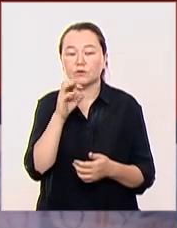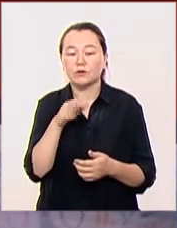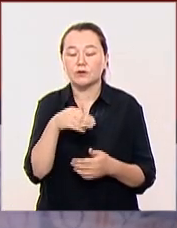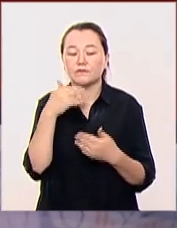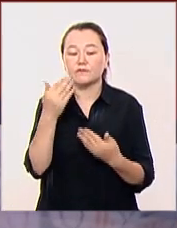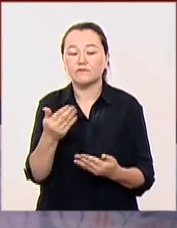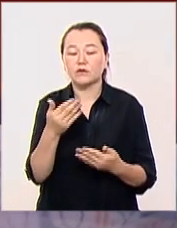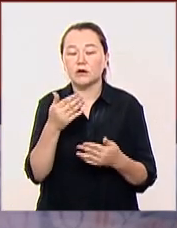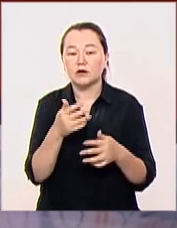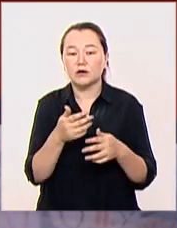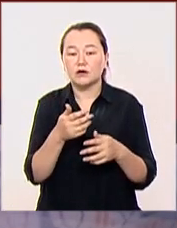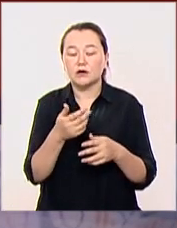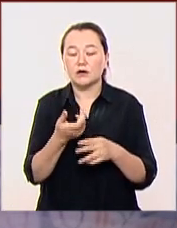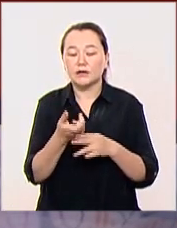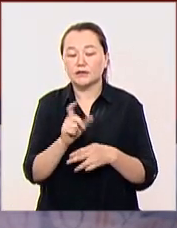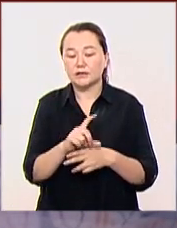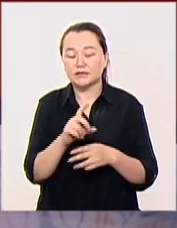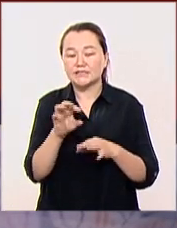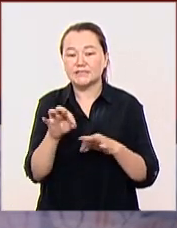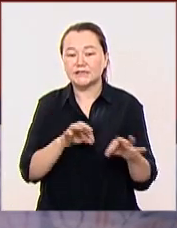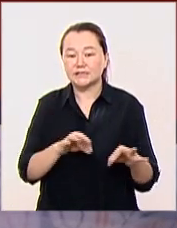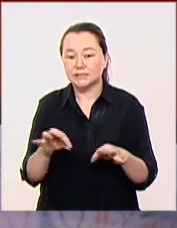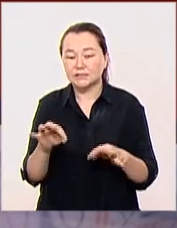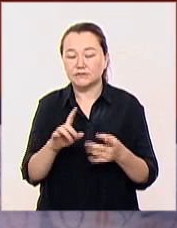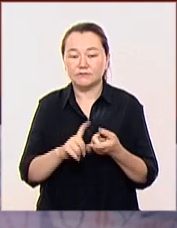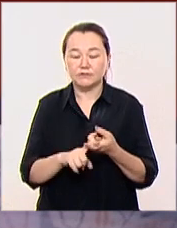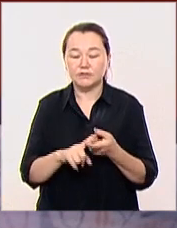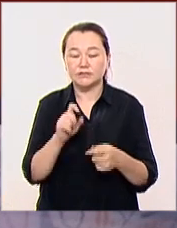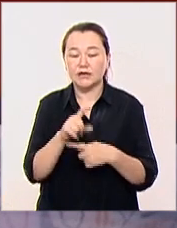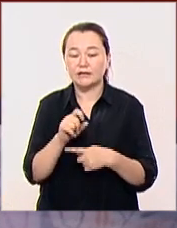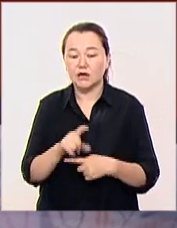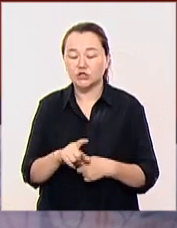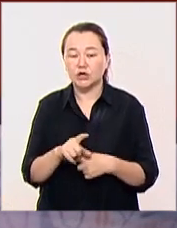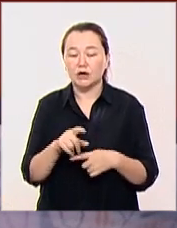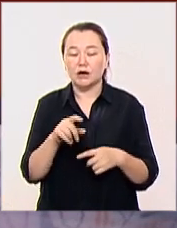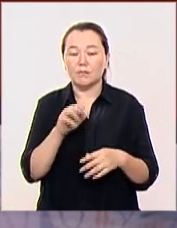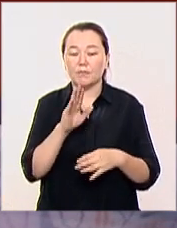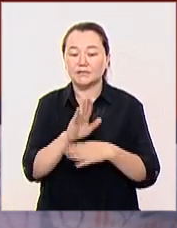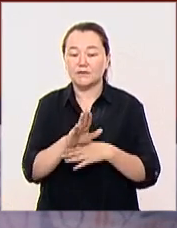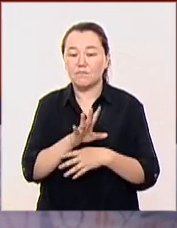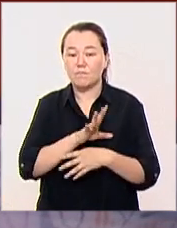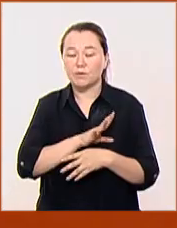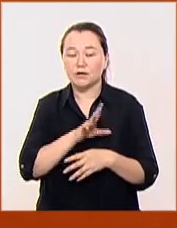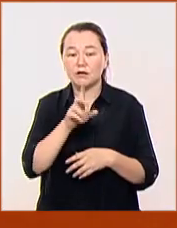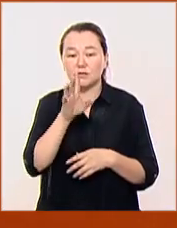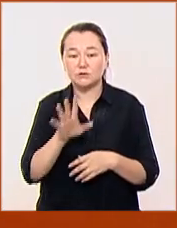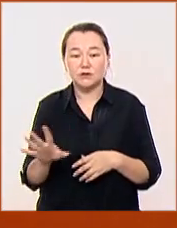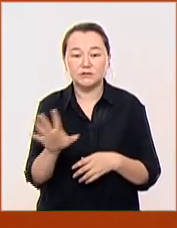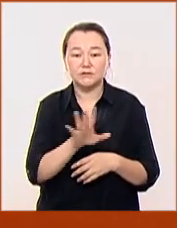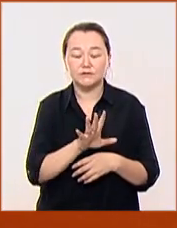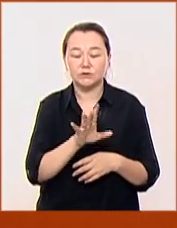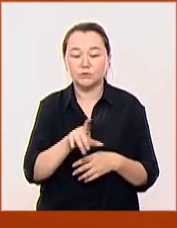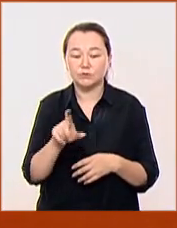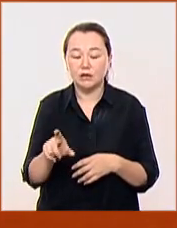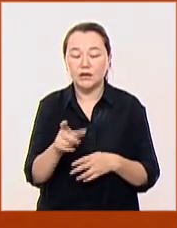Кемелевича Токаева, вот этот стратегический задачи, которые поставлены перед государством, которое